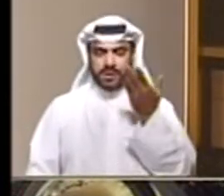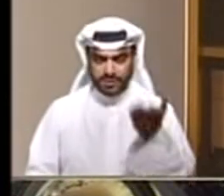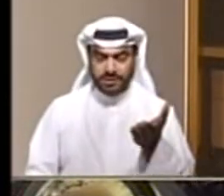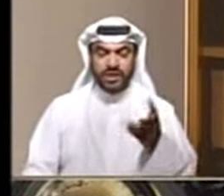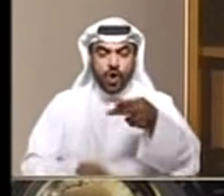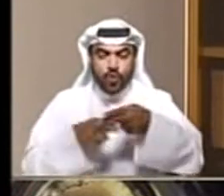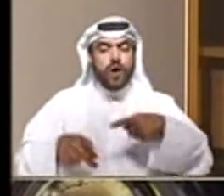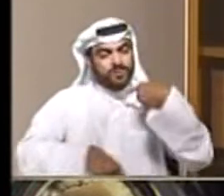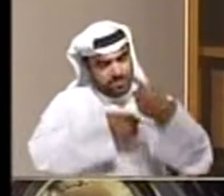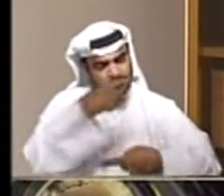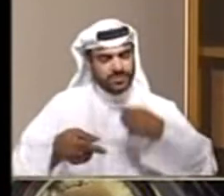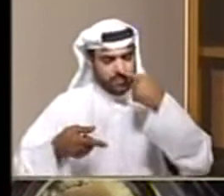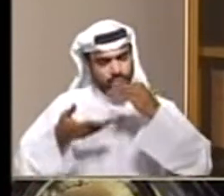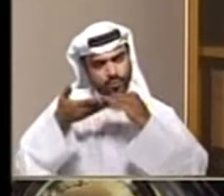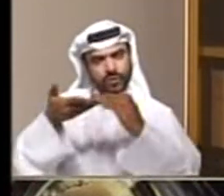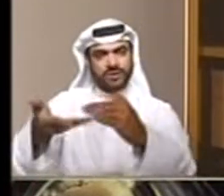مواصلة دعمها وتمويلها